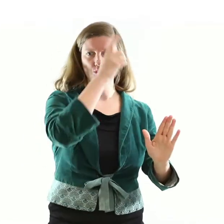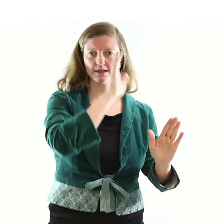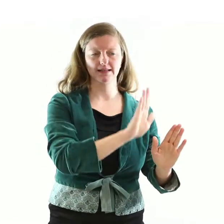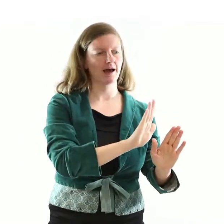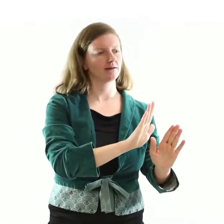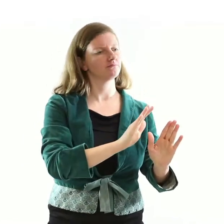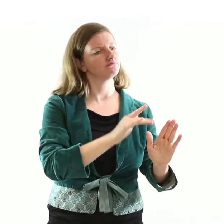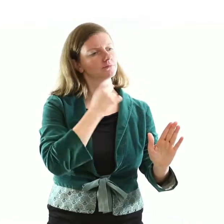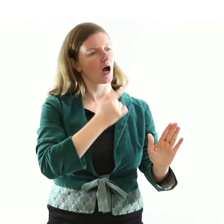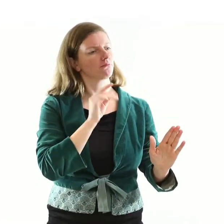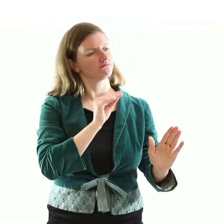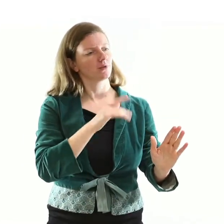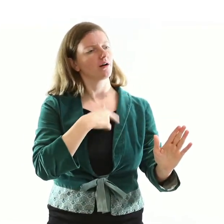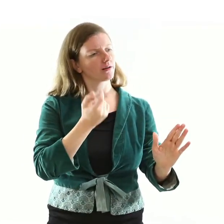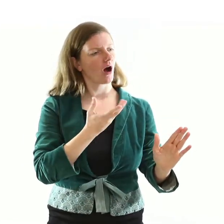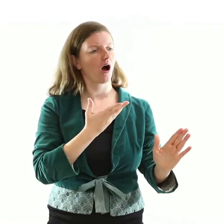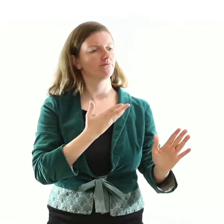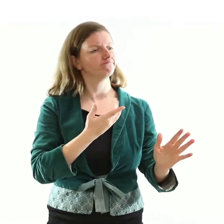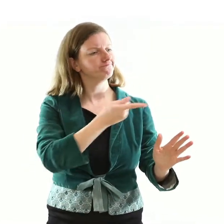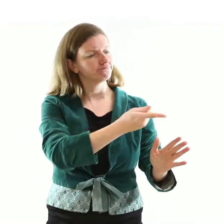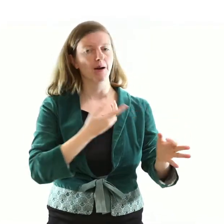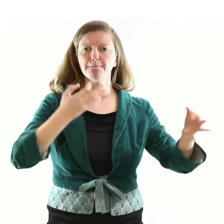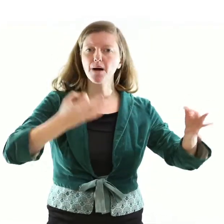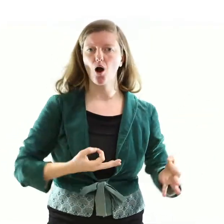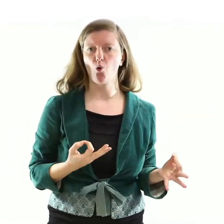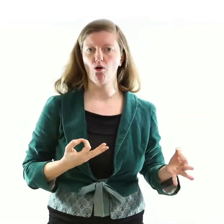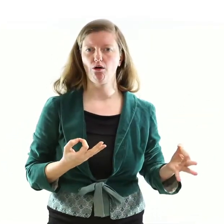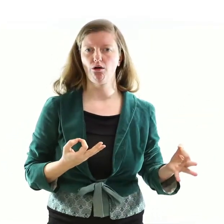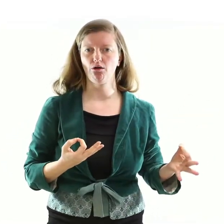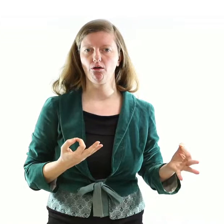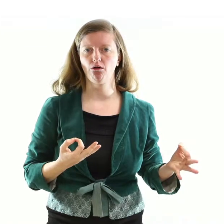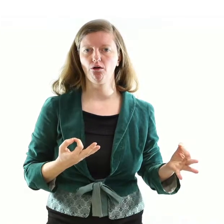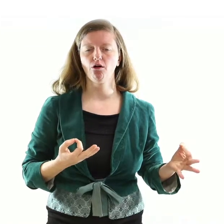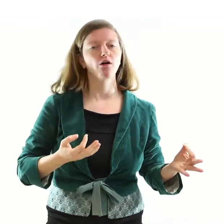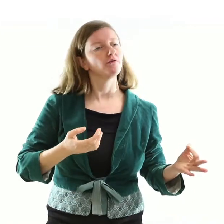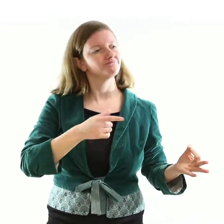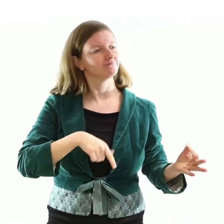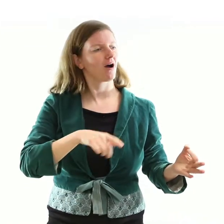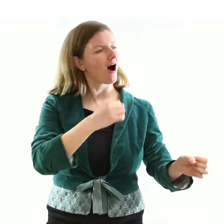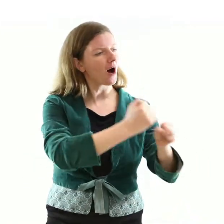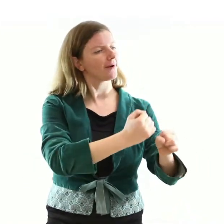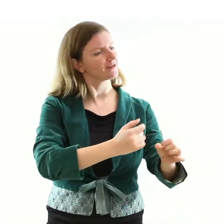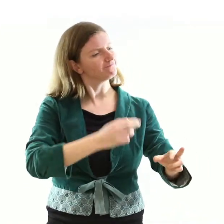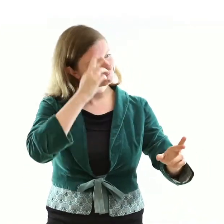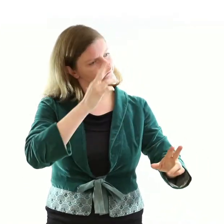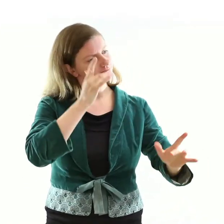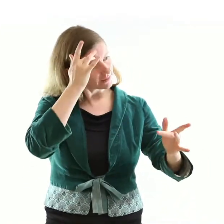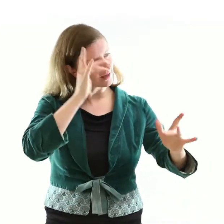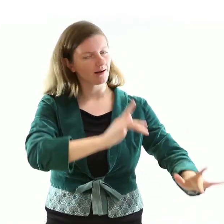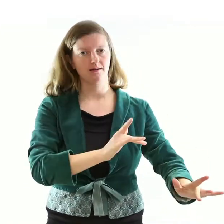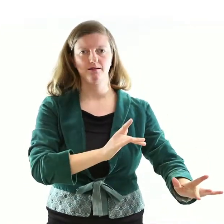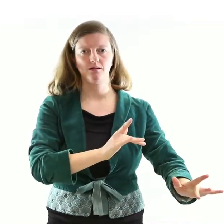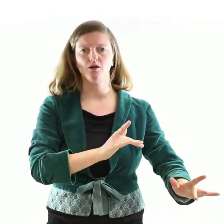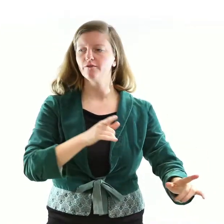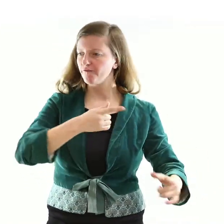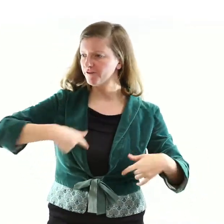Polizisten einfach immer wieder auch klarzumachen, dass wir sie brauchen und dass wir ihre Arbeit schätzen.